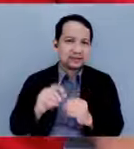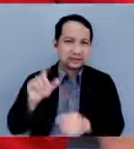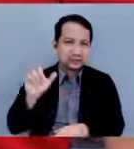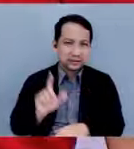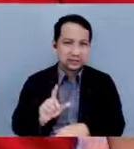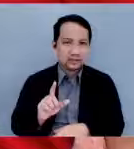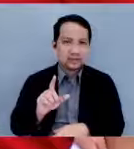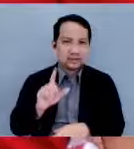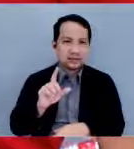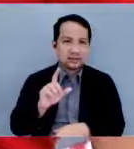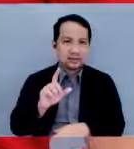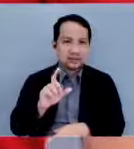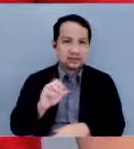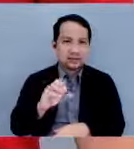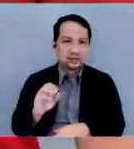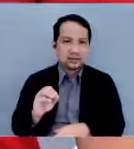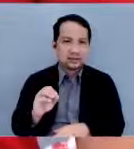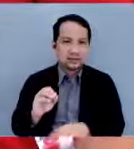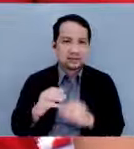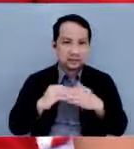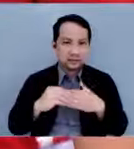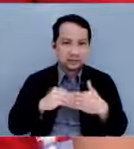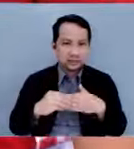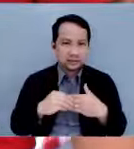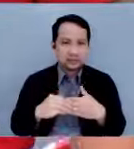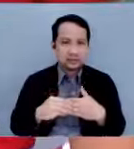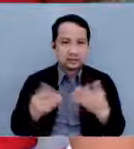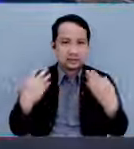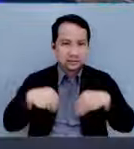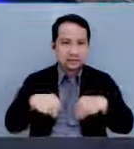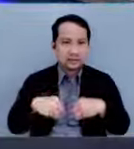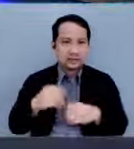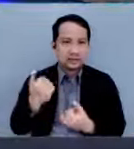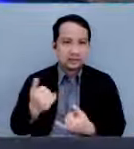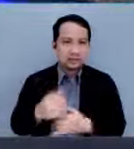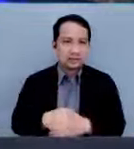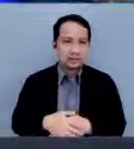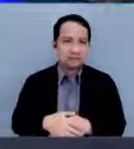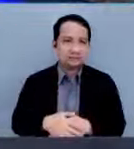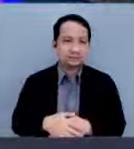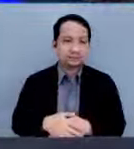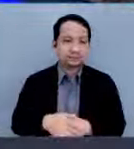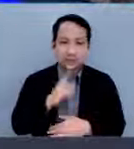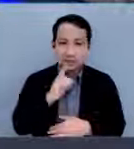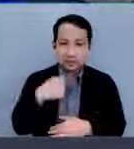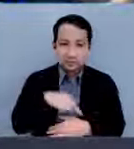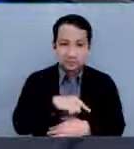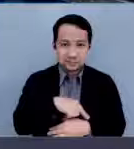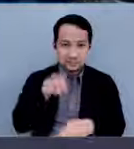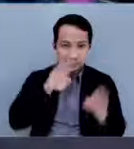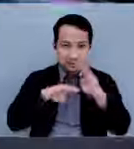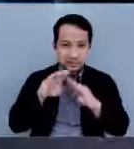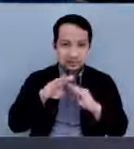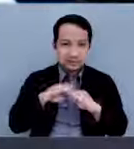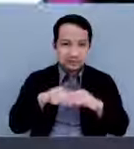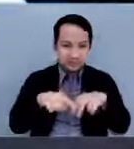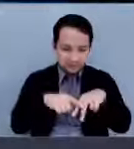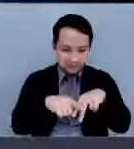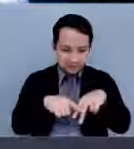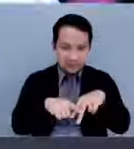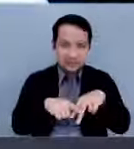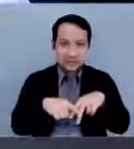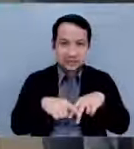Low impact. Pero yung flexibility and all is, tama ba, lahat po ka. Pagka meron kang problema sa tuhod or sa papa, pero